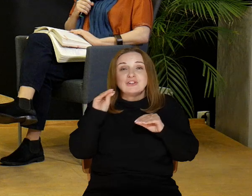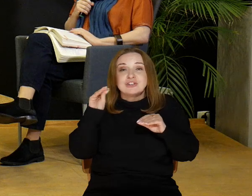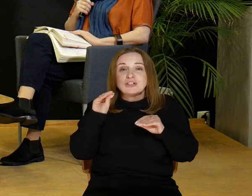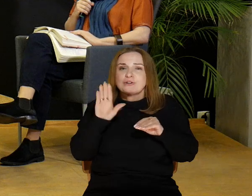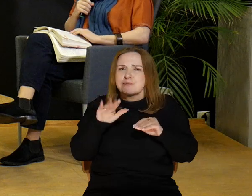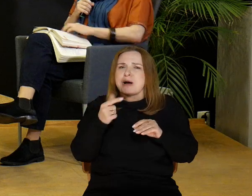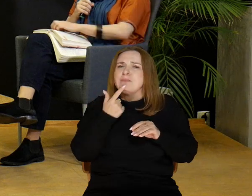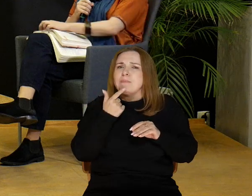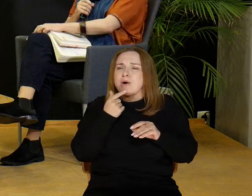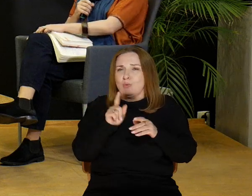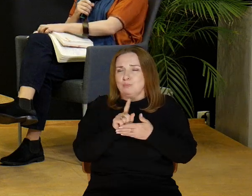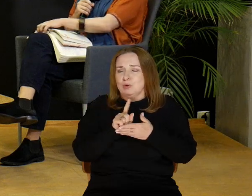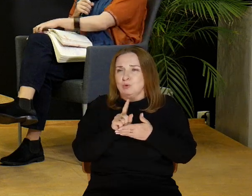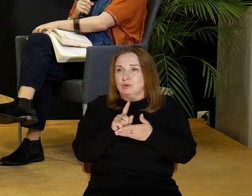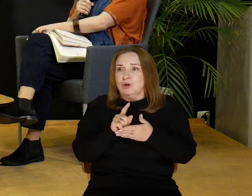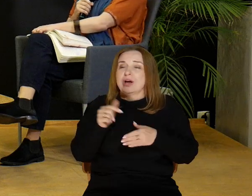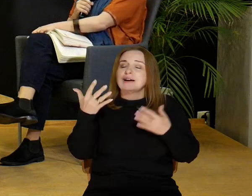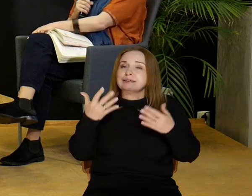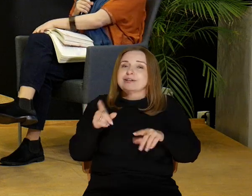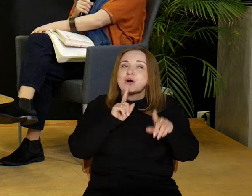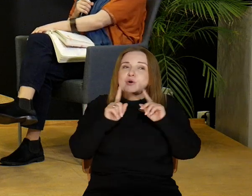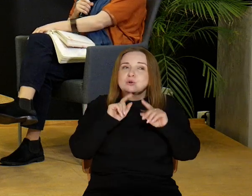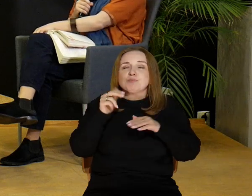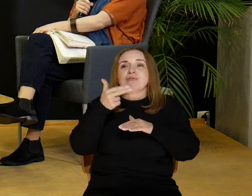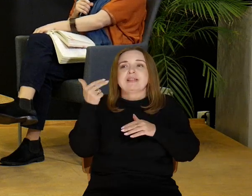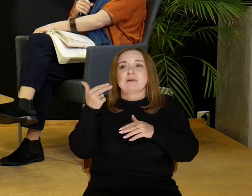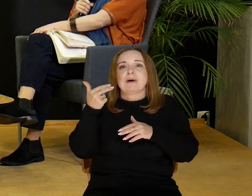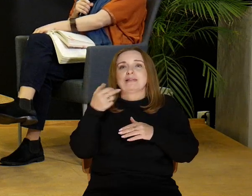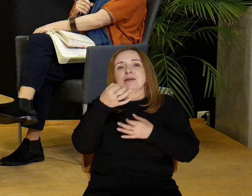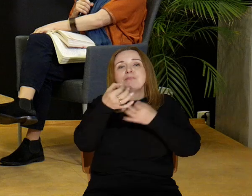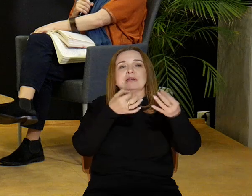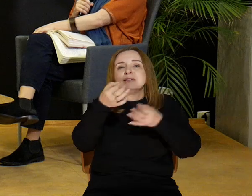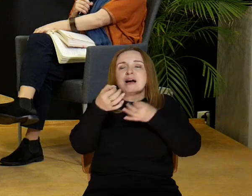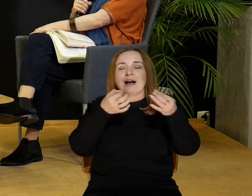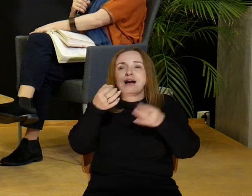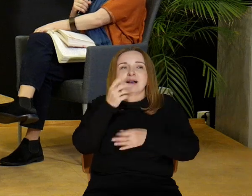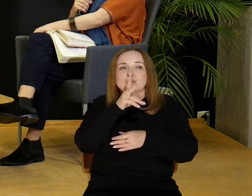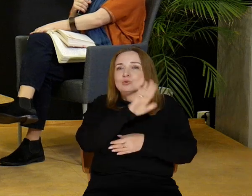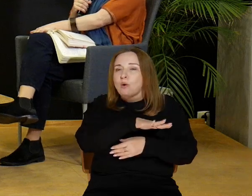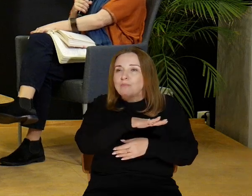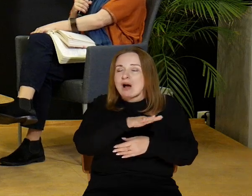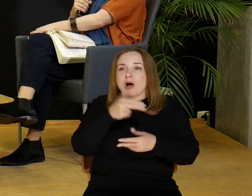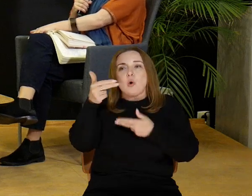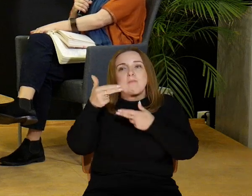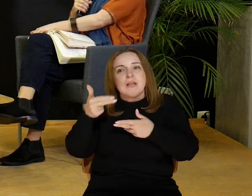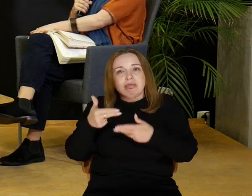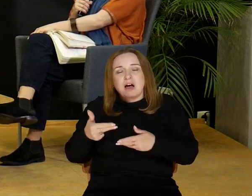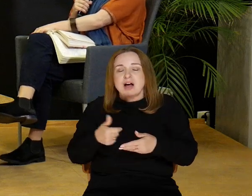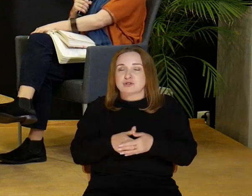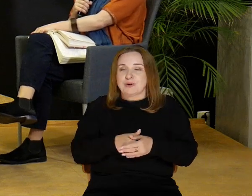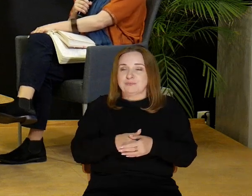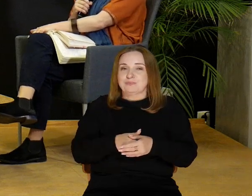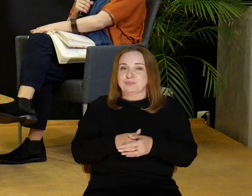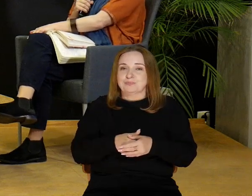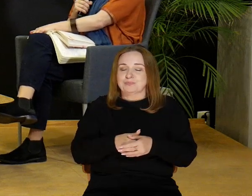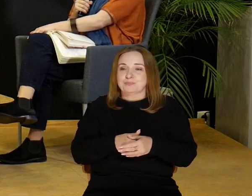jeszcze parę minut na to, żeby wysłuchać komentarzy czy pytań od państwa, także od